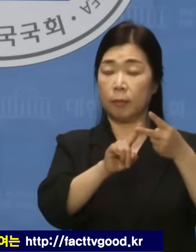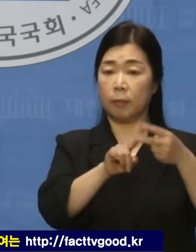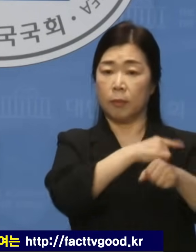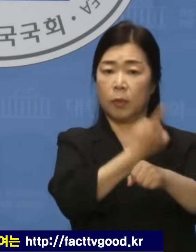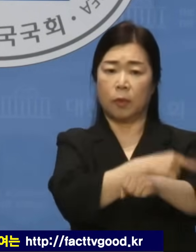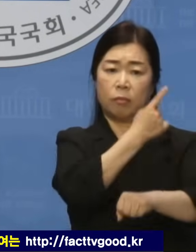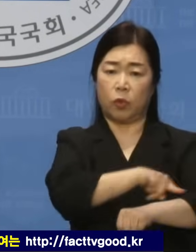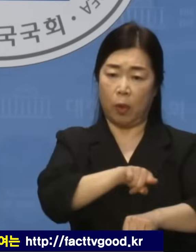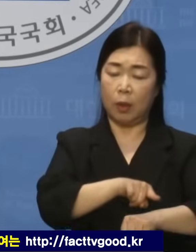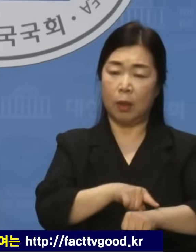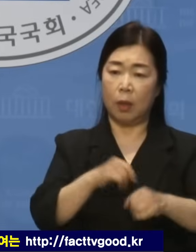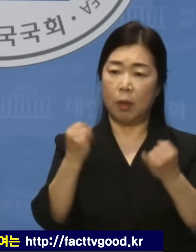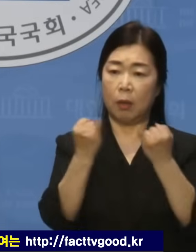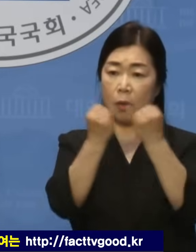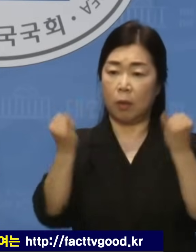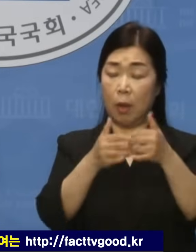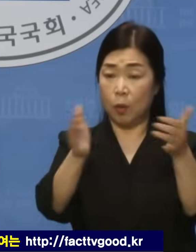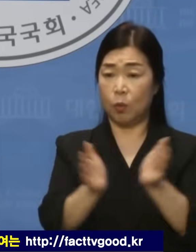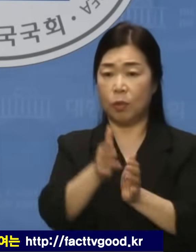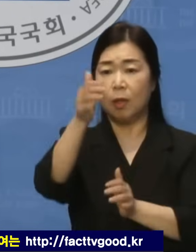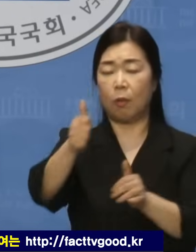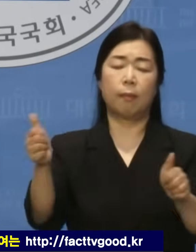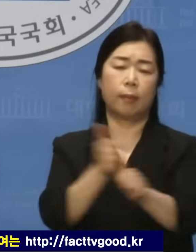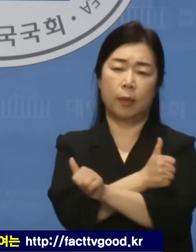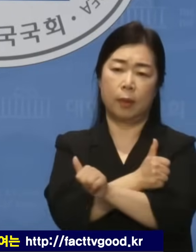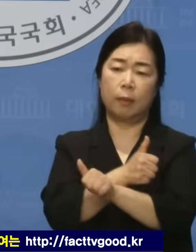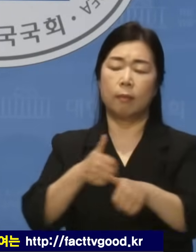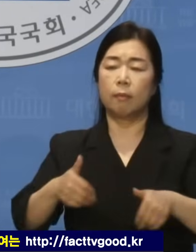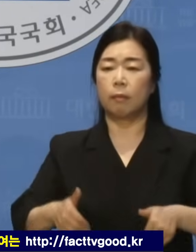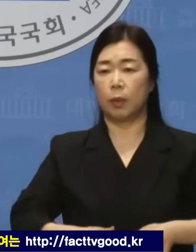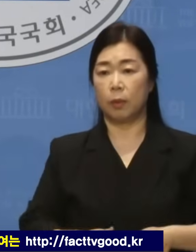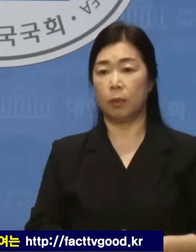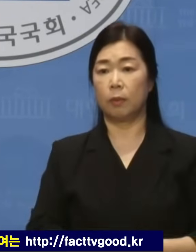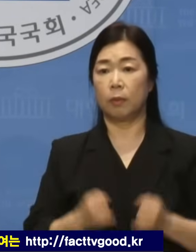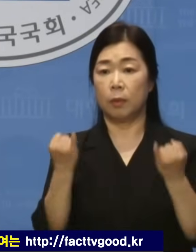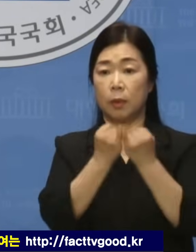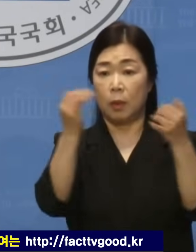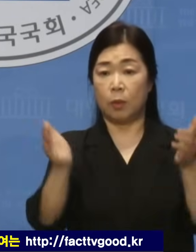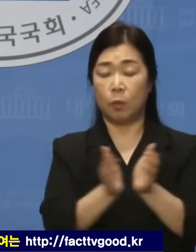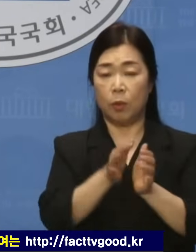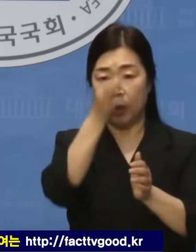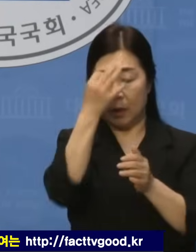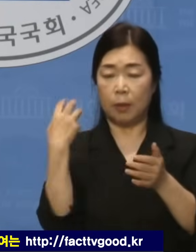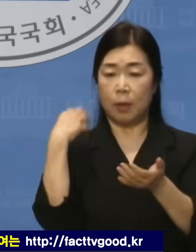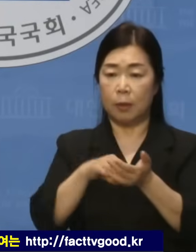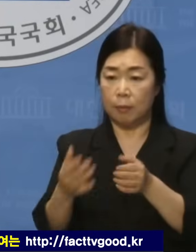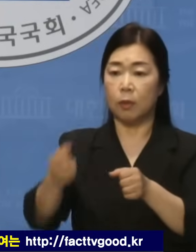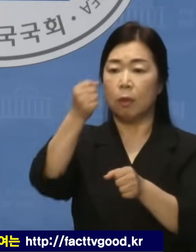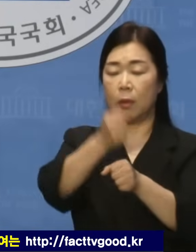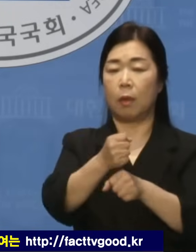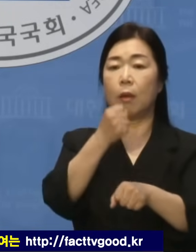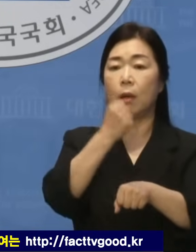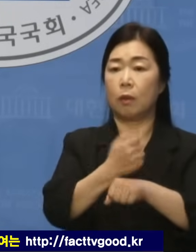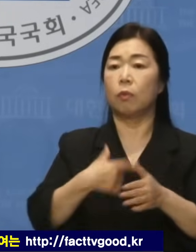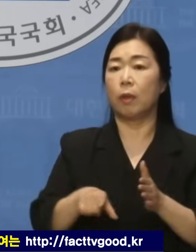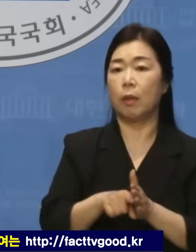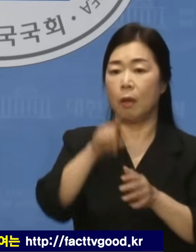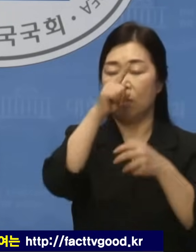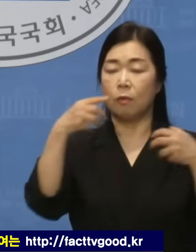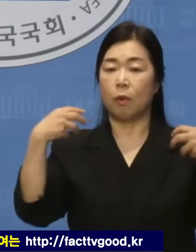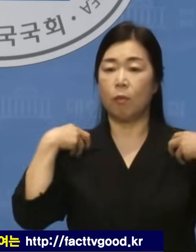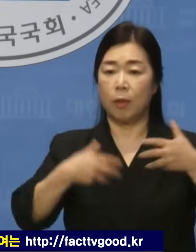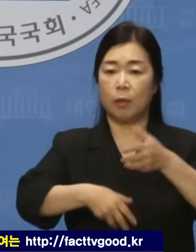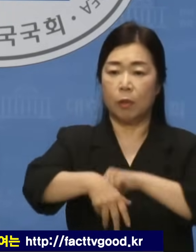무능한 여성가족부 장관에 대한 인사조치, 여성가족부 기능 정상화 재건을 위한 정부의